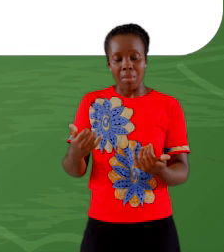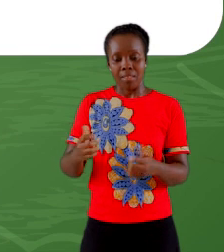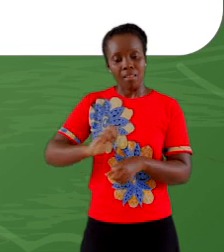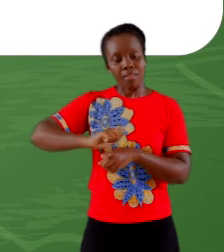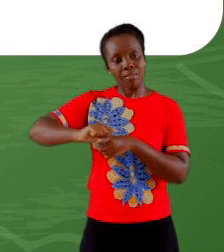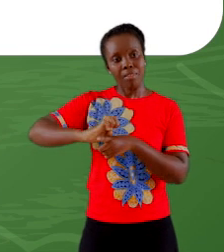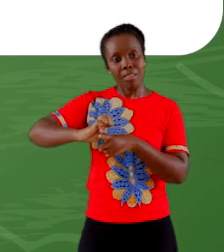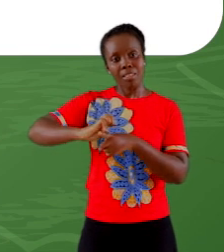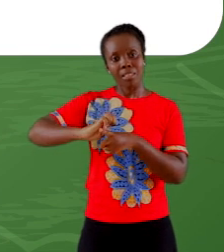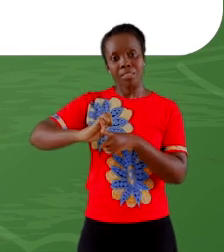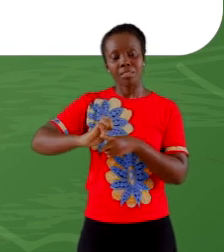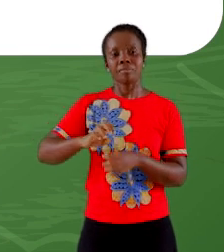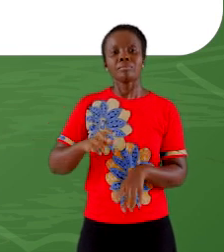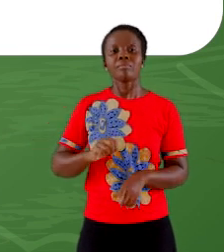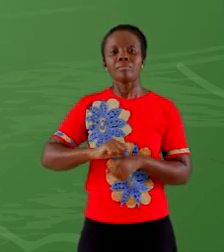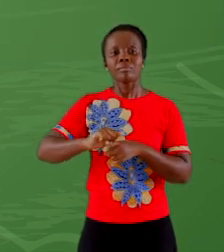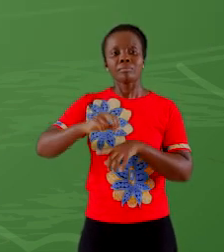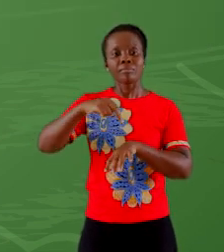exercice d'application.